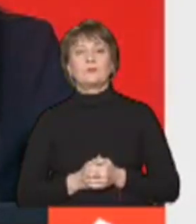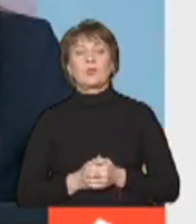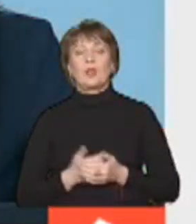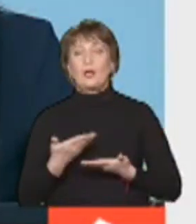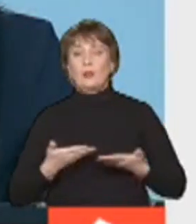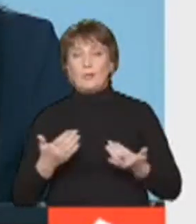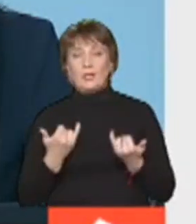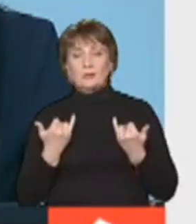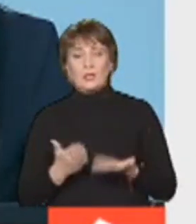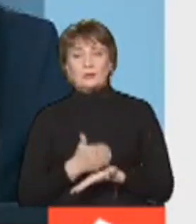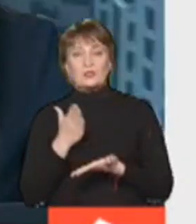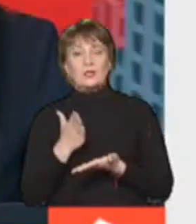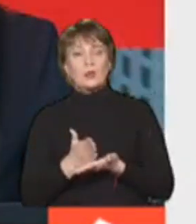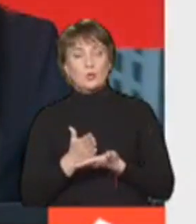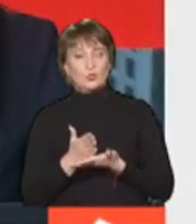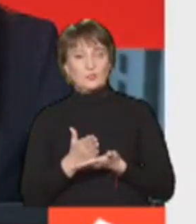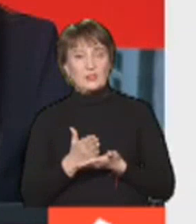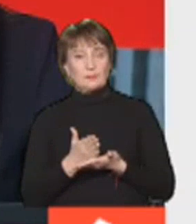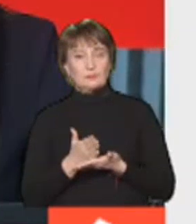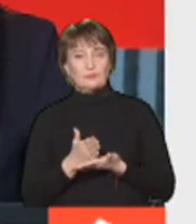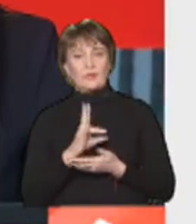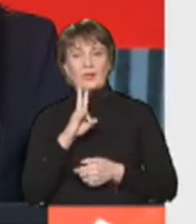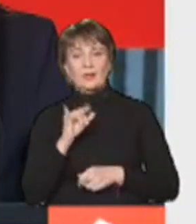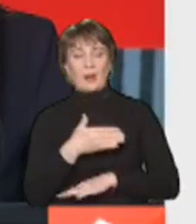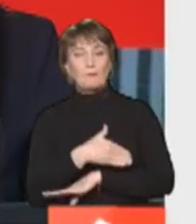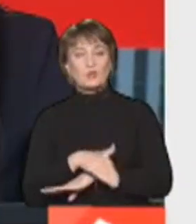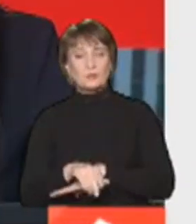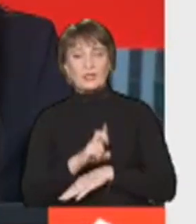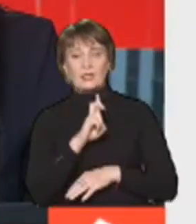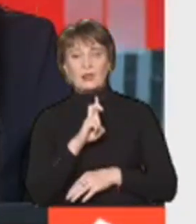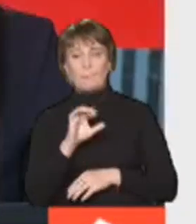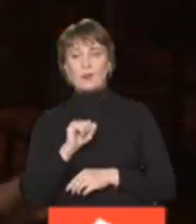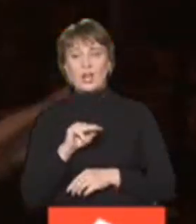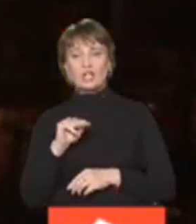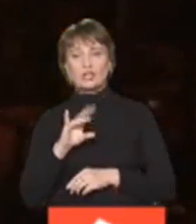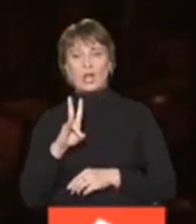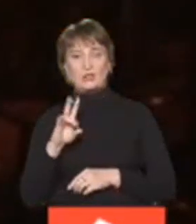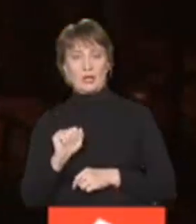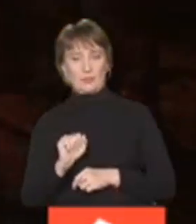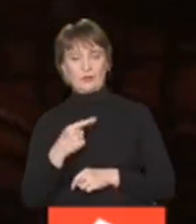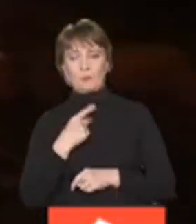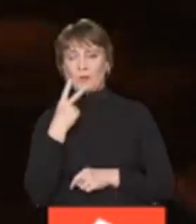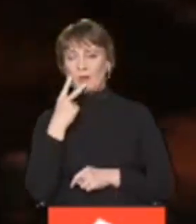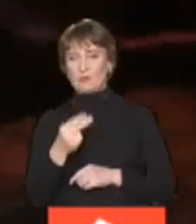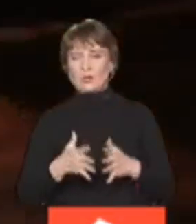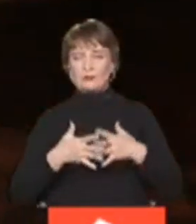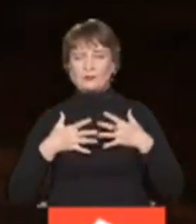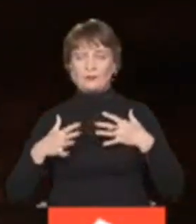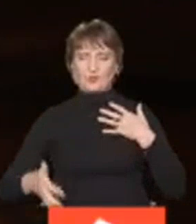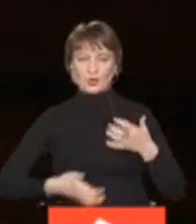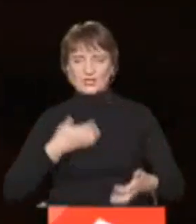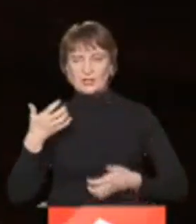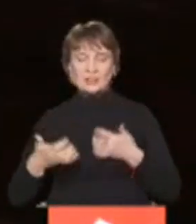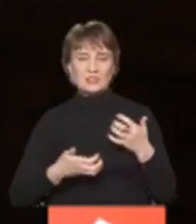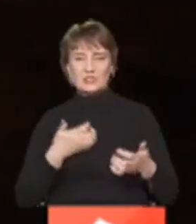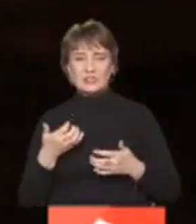Ми зараз знаходимося, вітаю студія, ми знаходимося на проспекті Бажана. Тут бачимо величезне розриття,